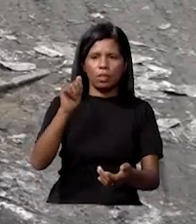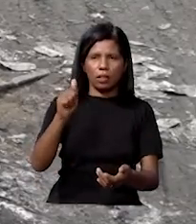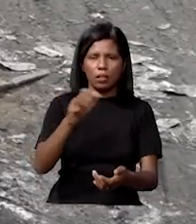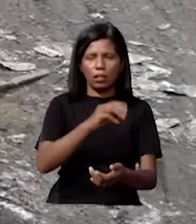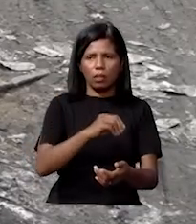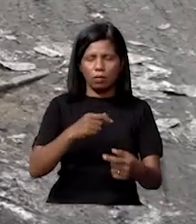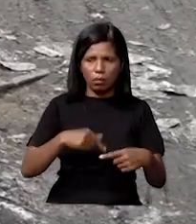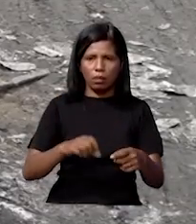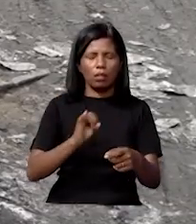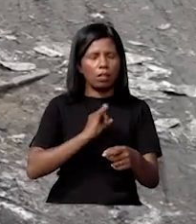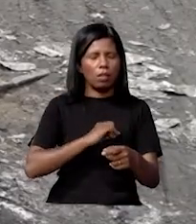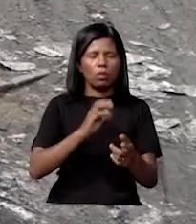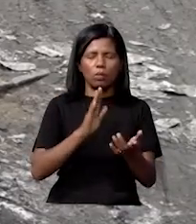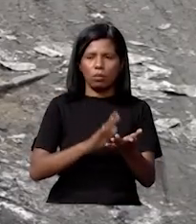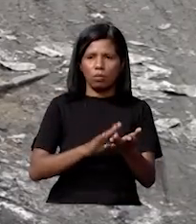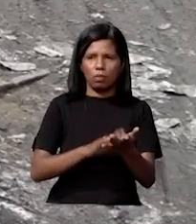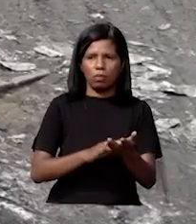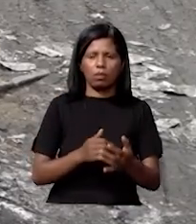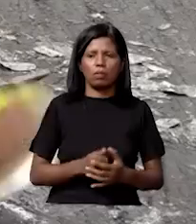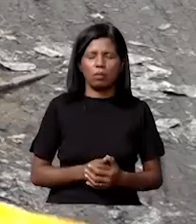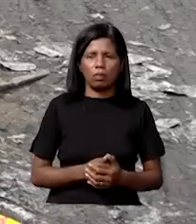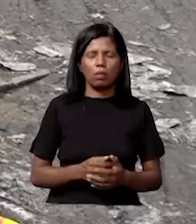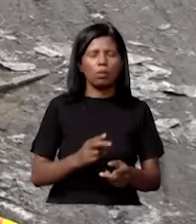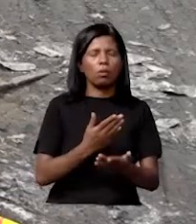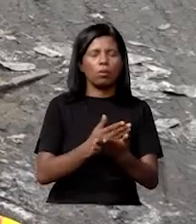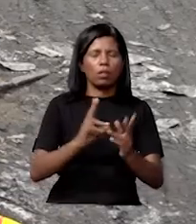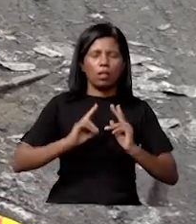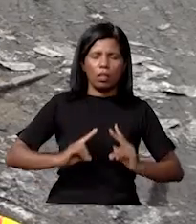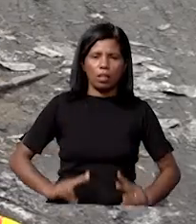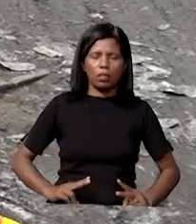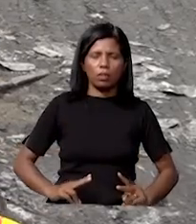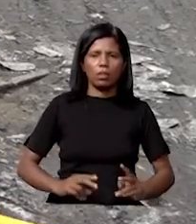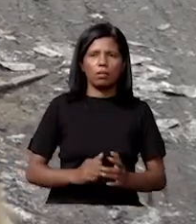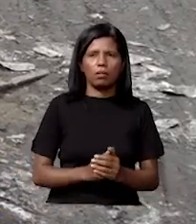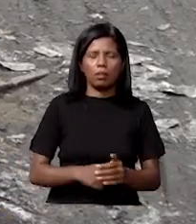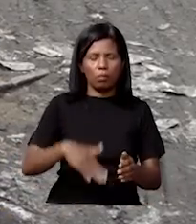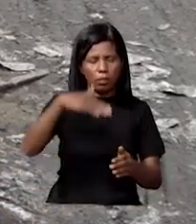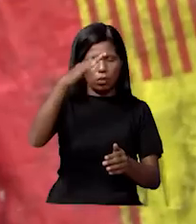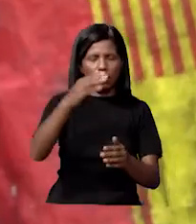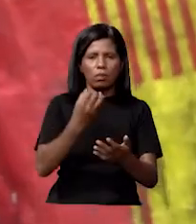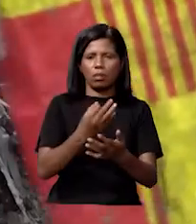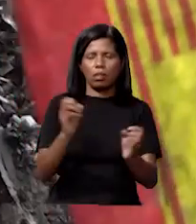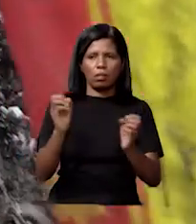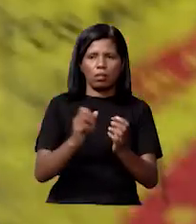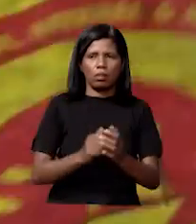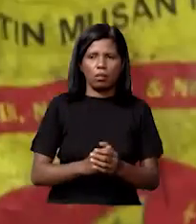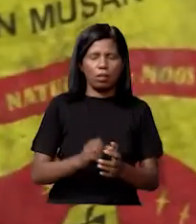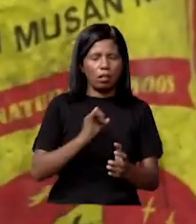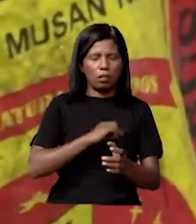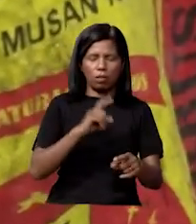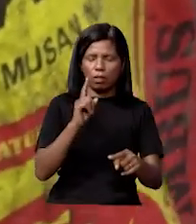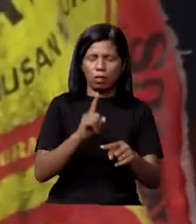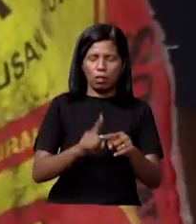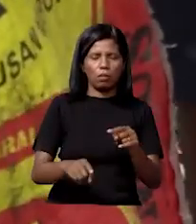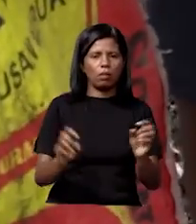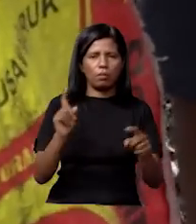nobel, hau osan hola kalsa ho paru lato, bot ne, Ne mampu lato, wis